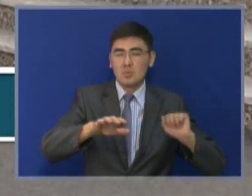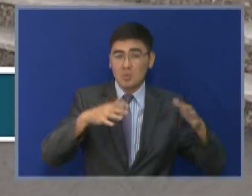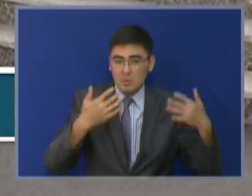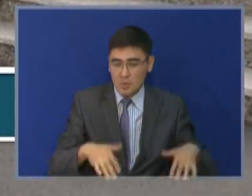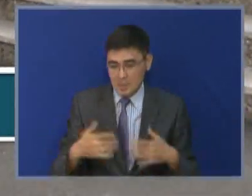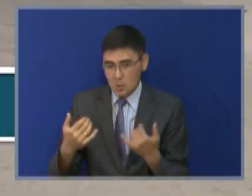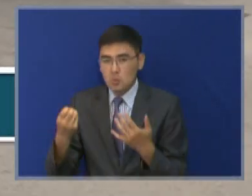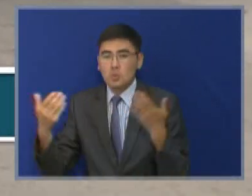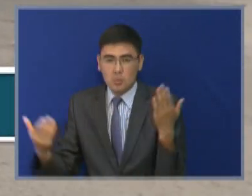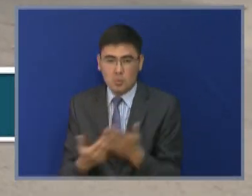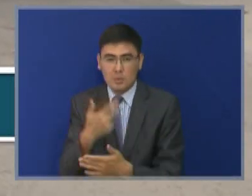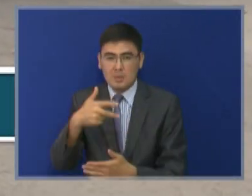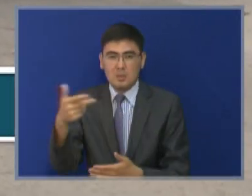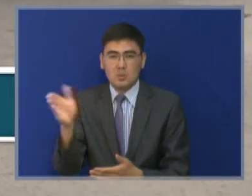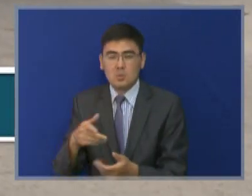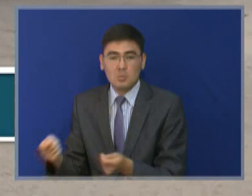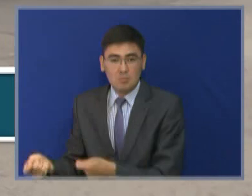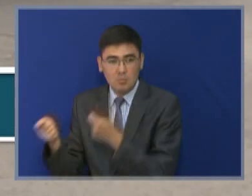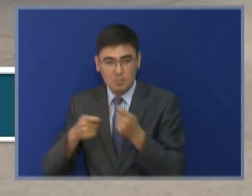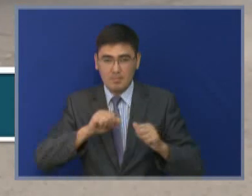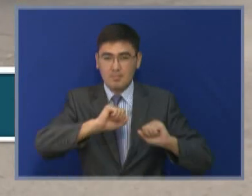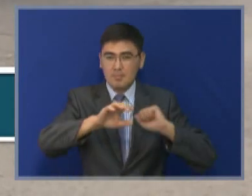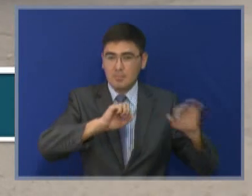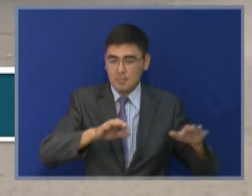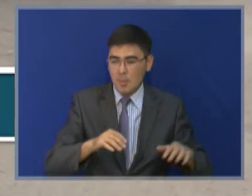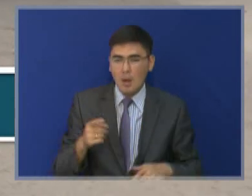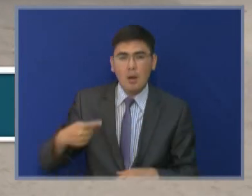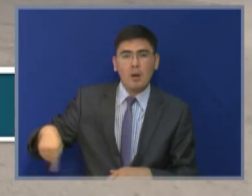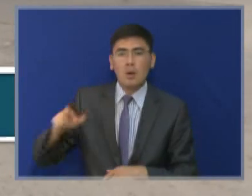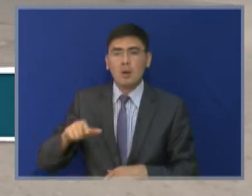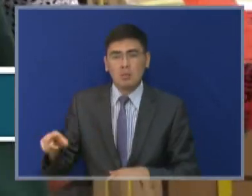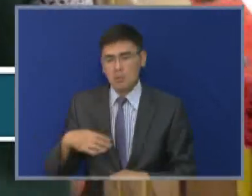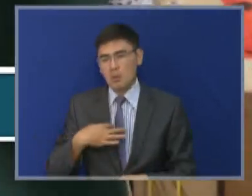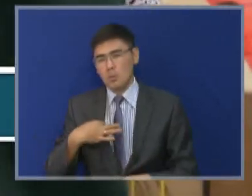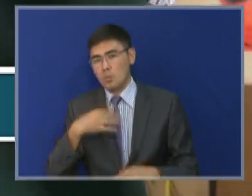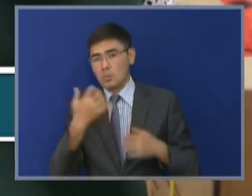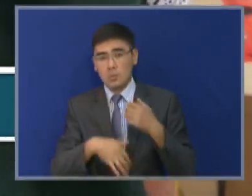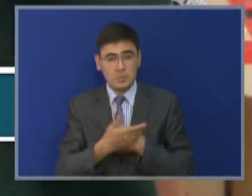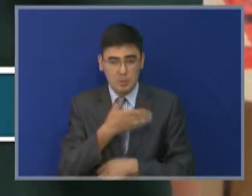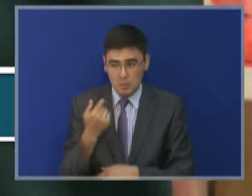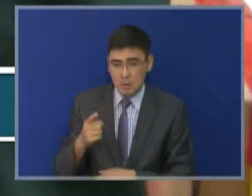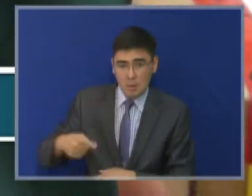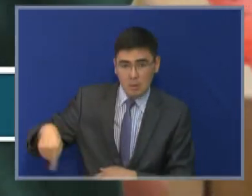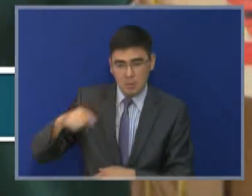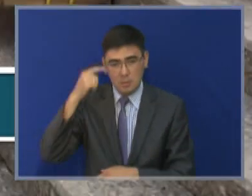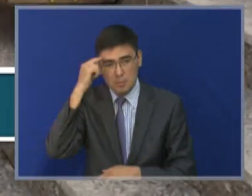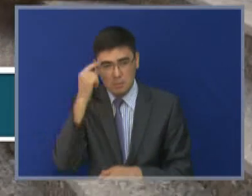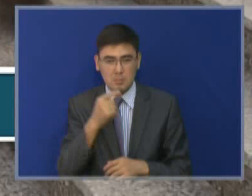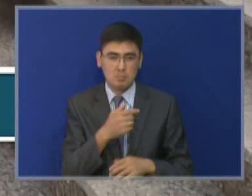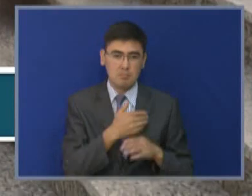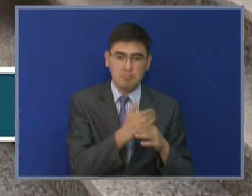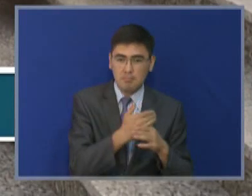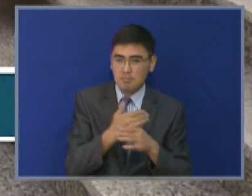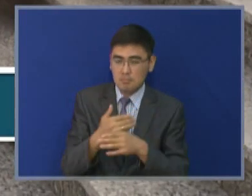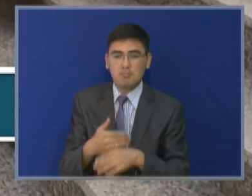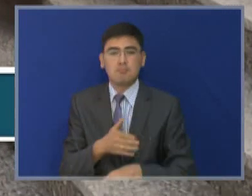тағы 30-ы тарту етілді. Бұл халықтың денсаулығына бей-жай қарамайтын жанашыр азаматтардың бірлігінің нәтижесі дейді өңіріміздің бас